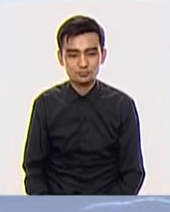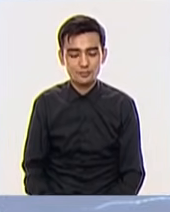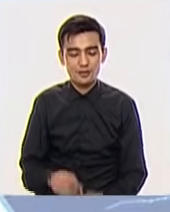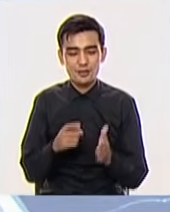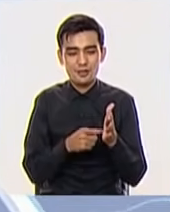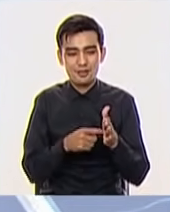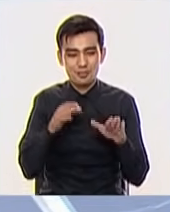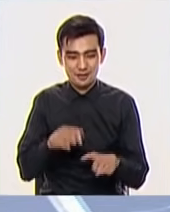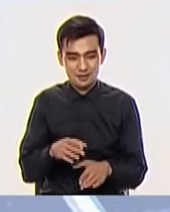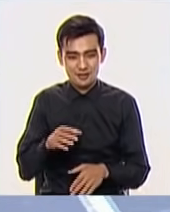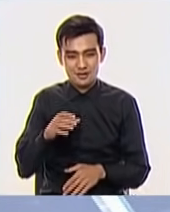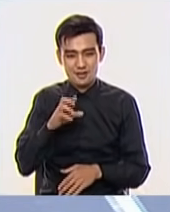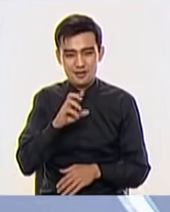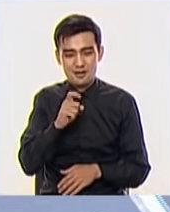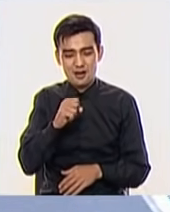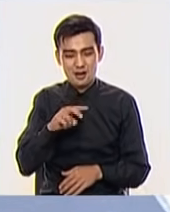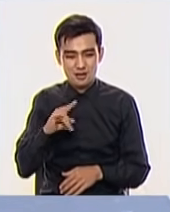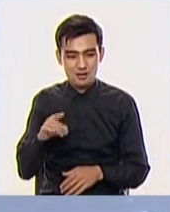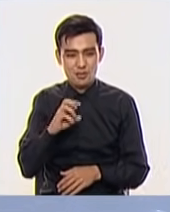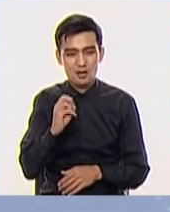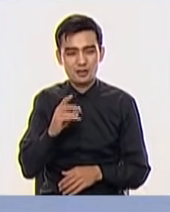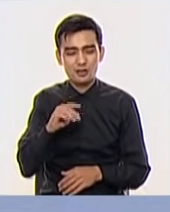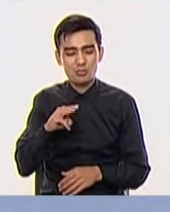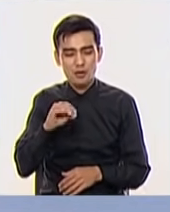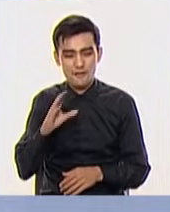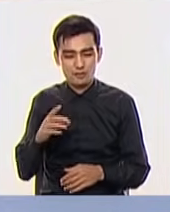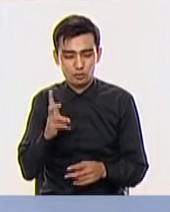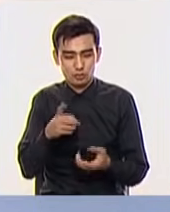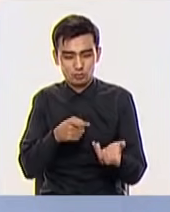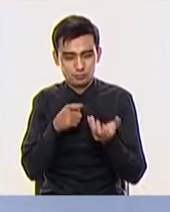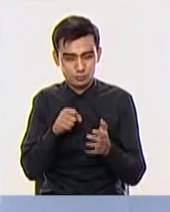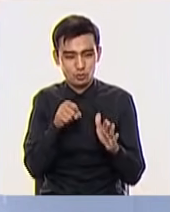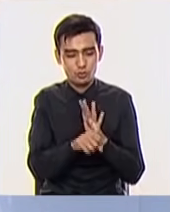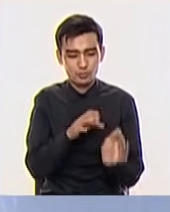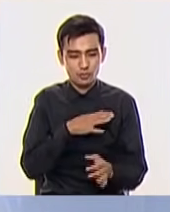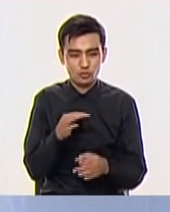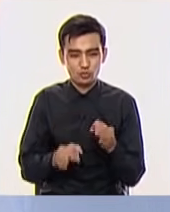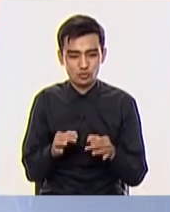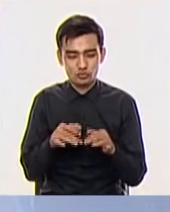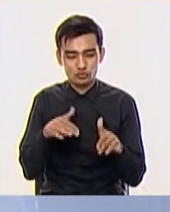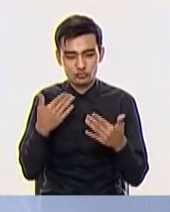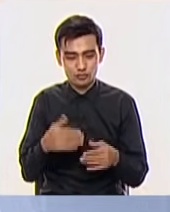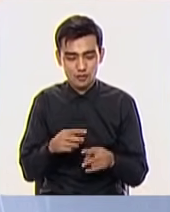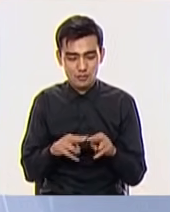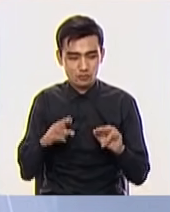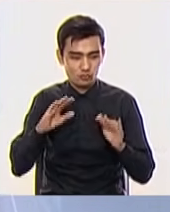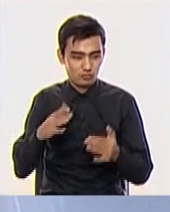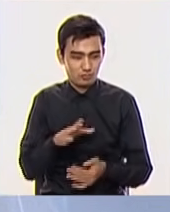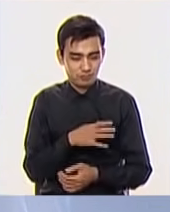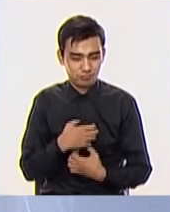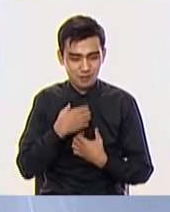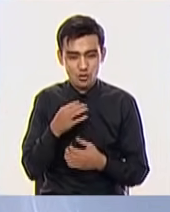Қарағандыда саяси белсенді ғалым Бақтыбаевты мылтықпен атып өлтірді деген күдіктілерге қатысты сот үкімі шықты. Сирек кездесетін жағдай. Бұл жолы